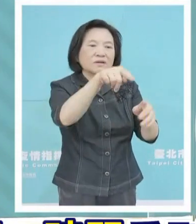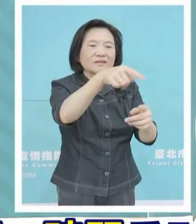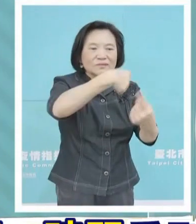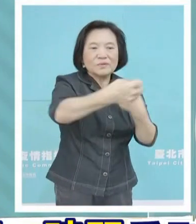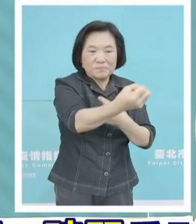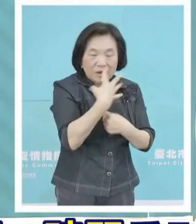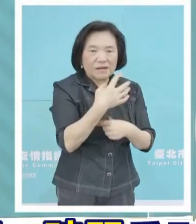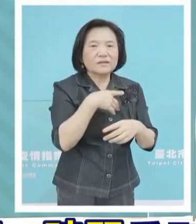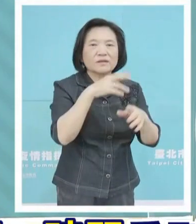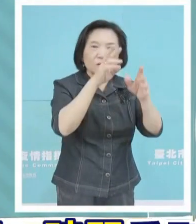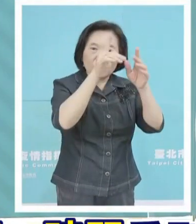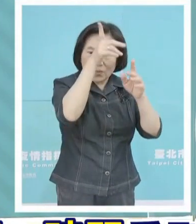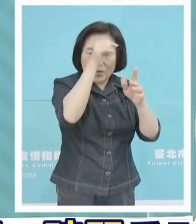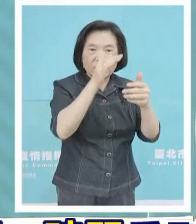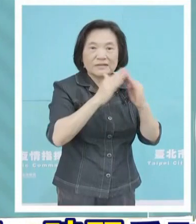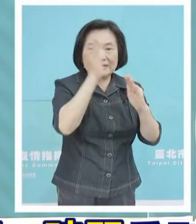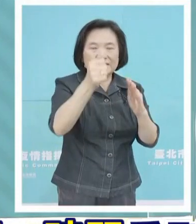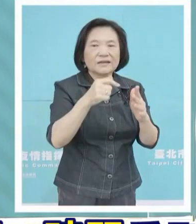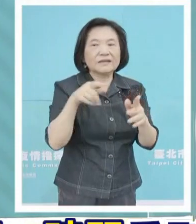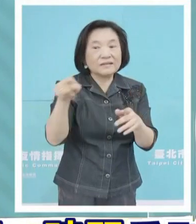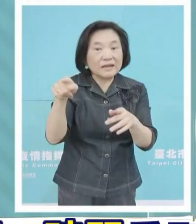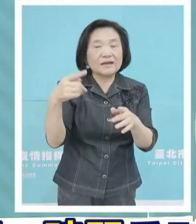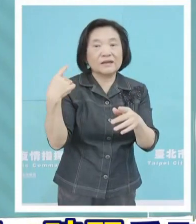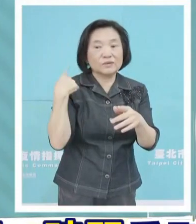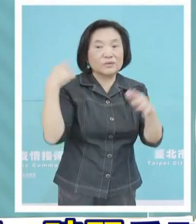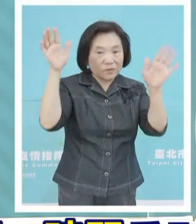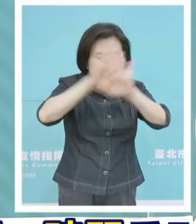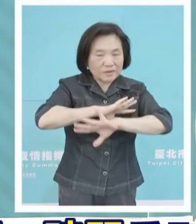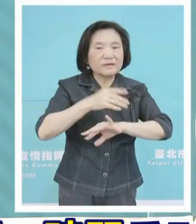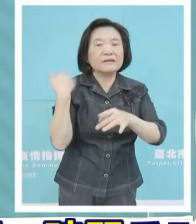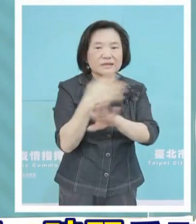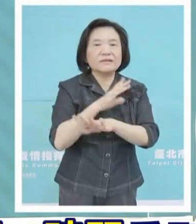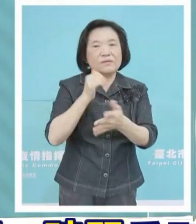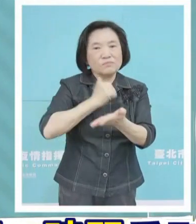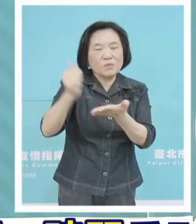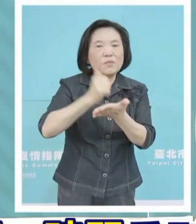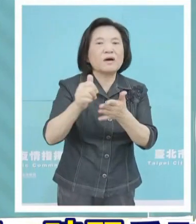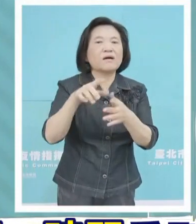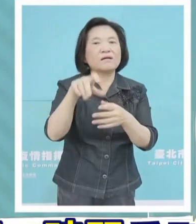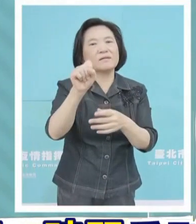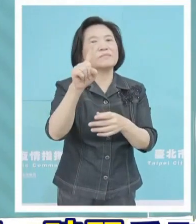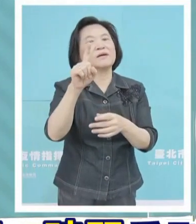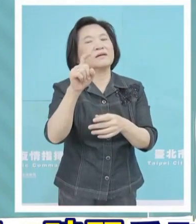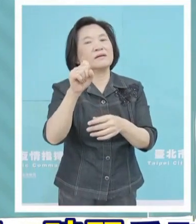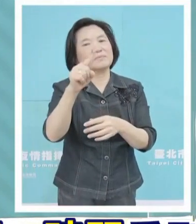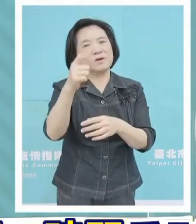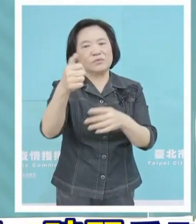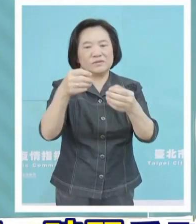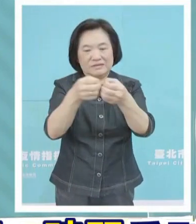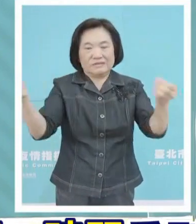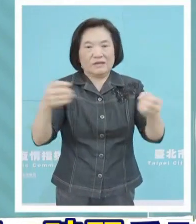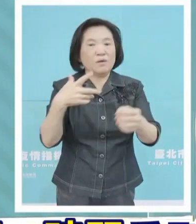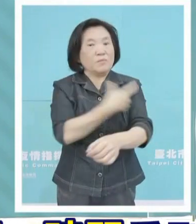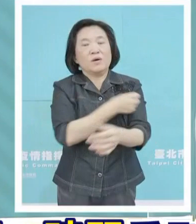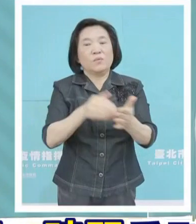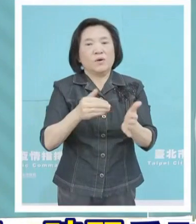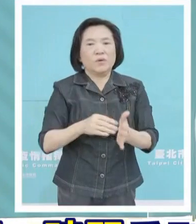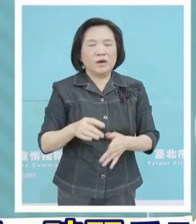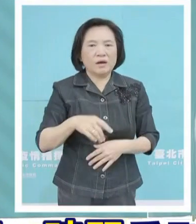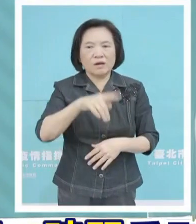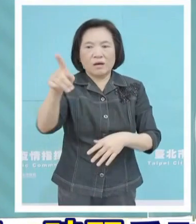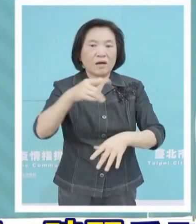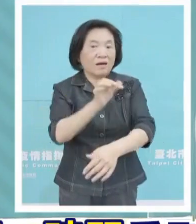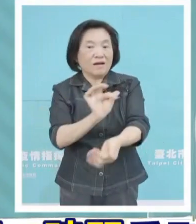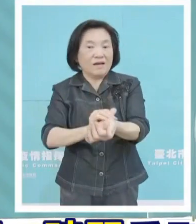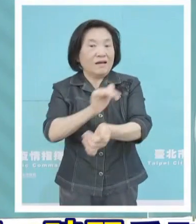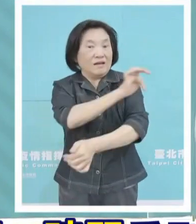150支，昨天晚上10点全部打完，全部医护人员很高兴可以为民服务，好，救人一命胜造7级浮屠。